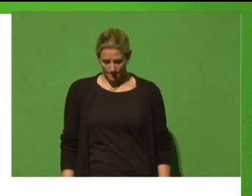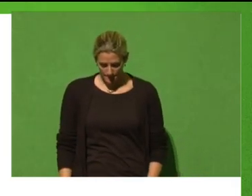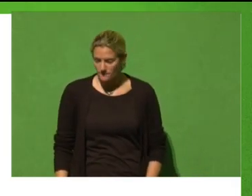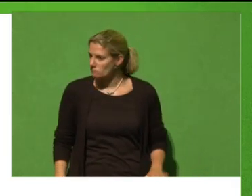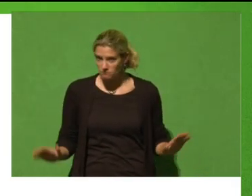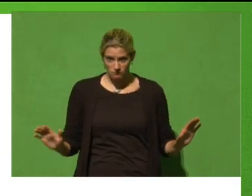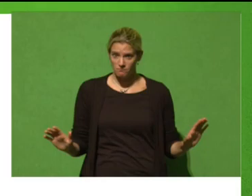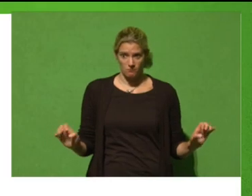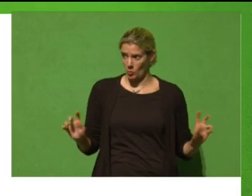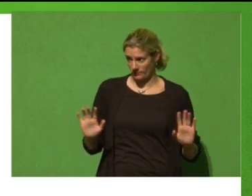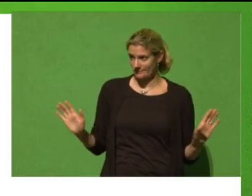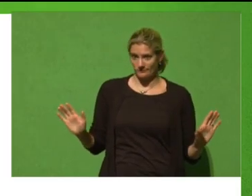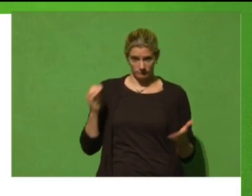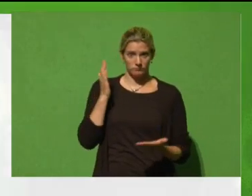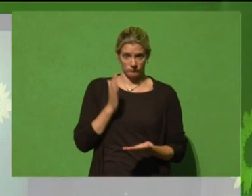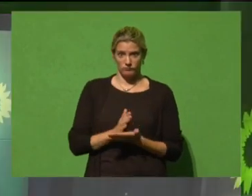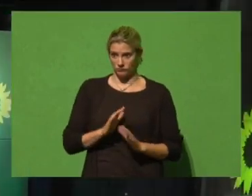Das ist nicht der Fall.